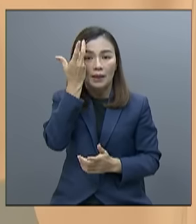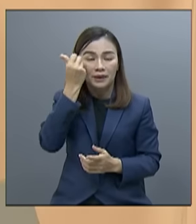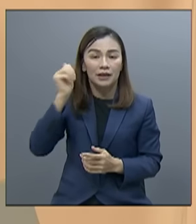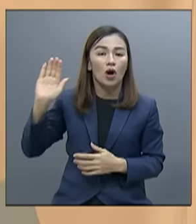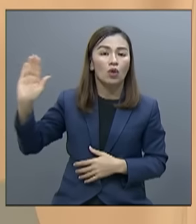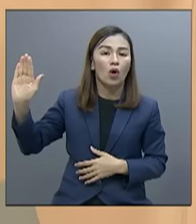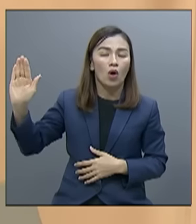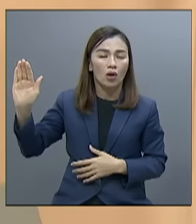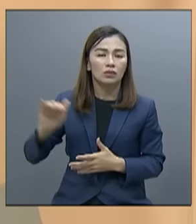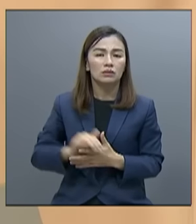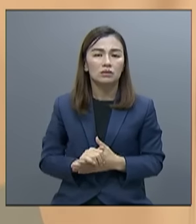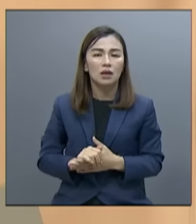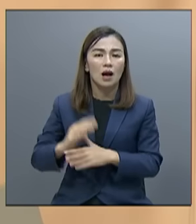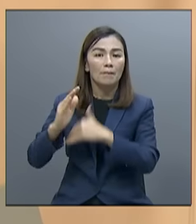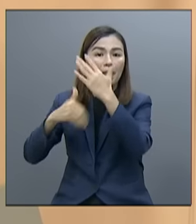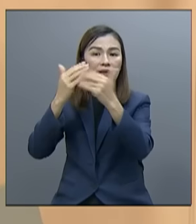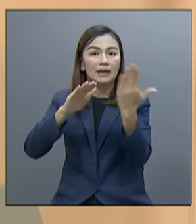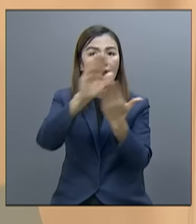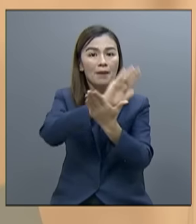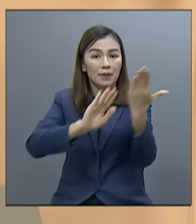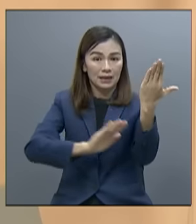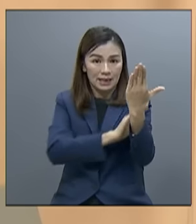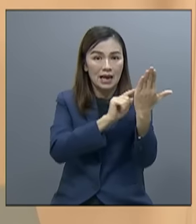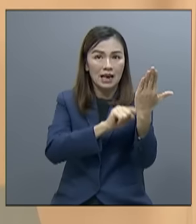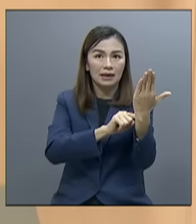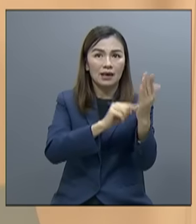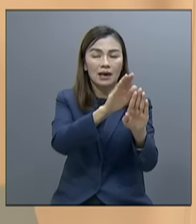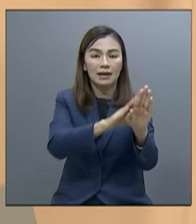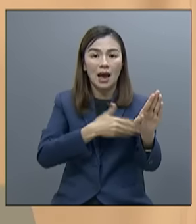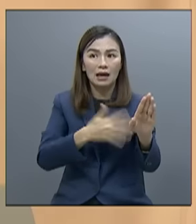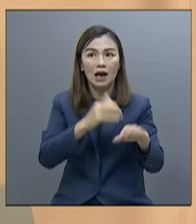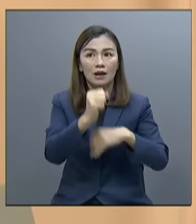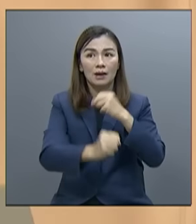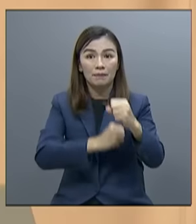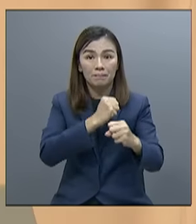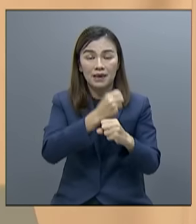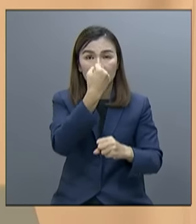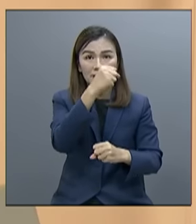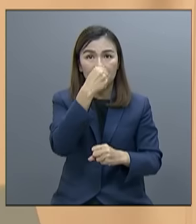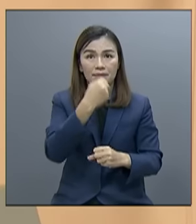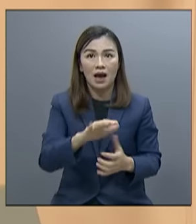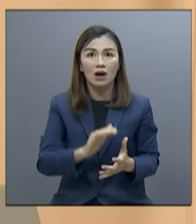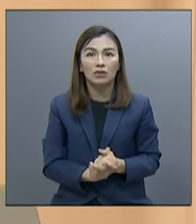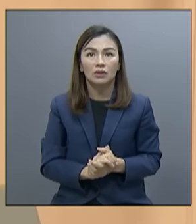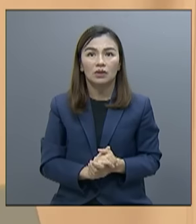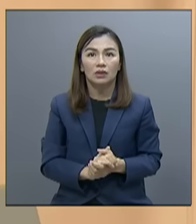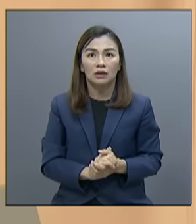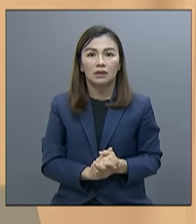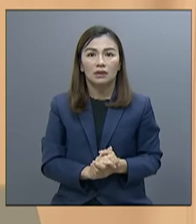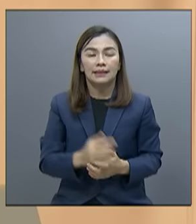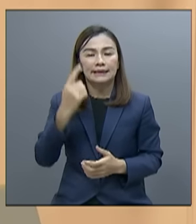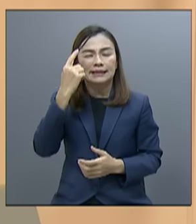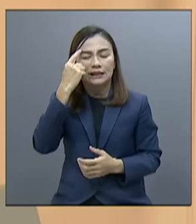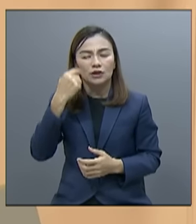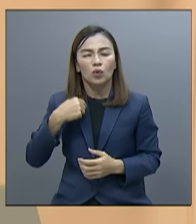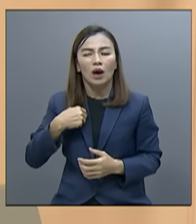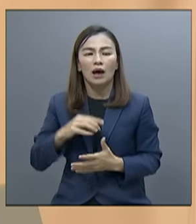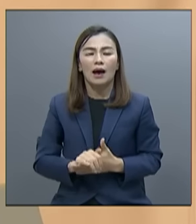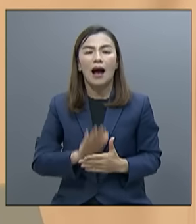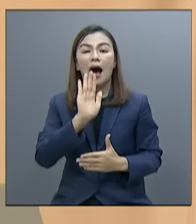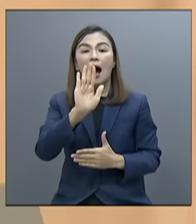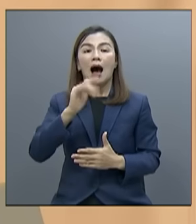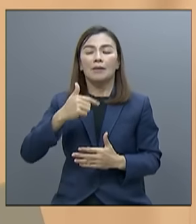ที่พัฒนาประเทศมาแล้วเป็น10กว่าปีที่ทำให้คนไทยลืมตาอ้าปากได้เพราะฉะนั้นเนี่ยคงห้ามไม่ได้ที่ดิฉันต้